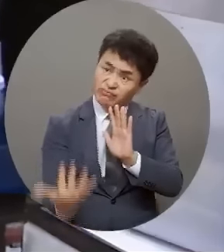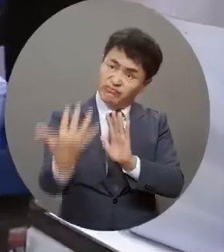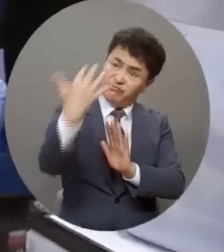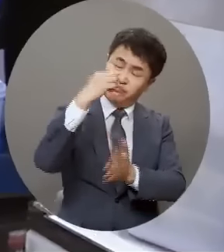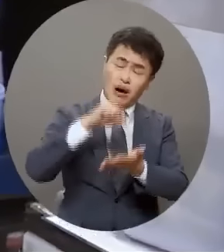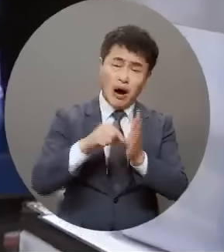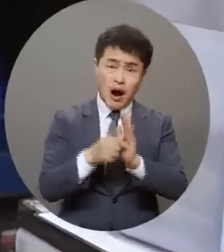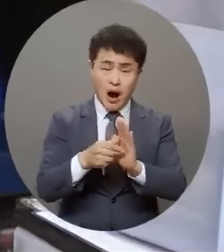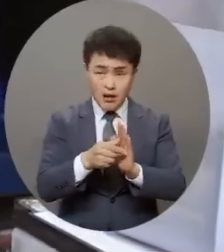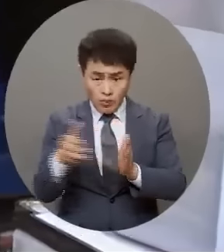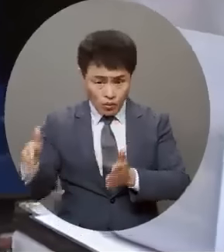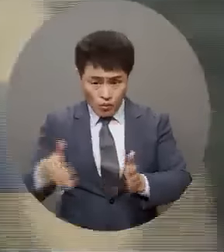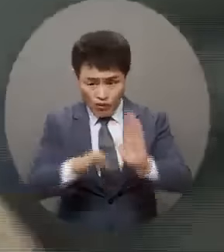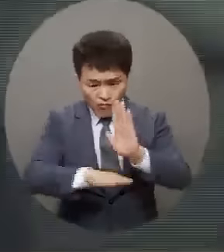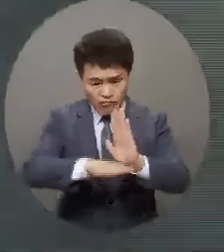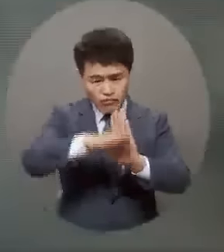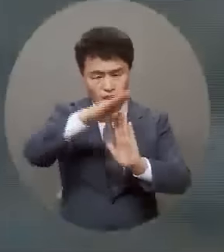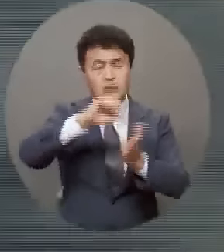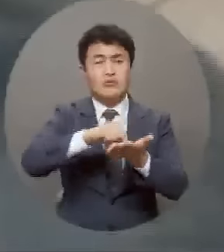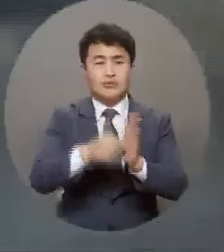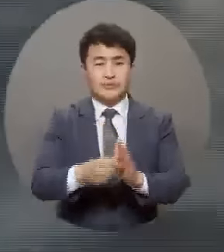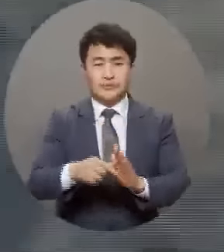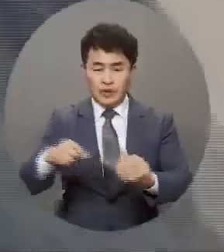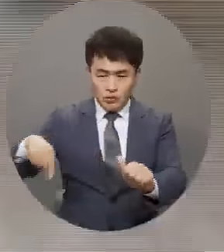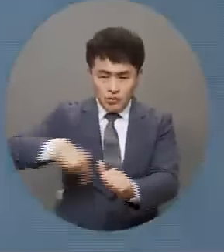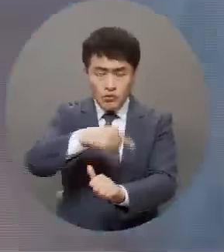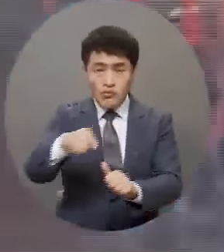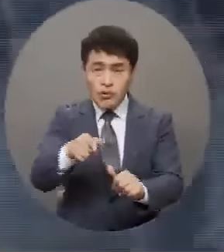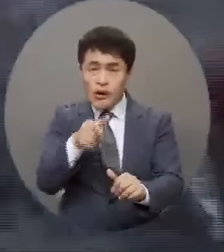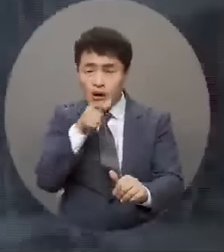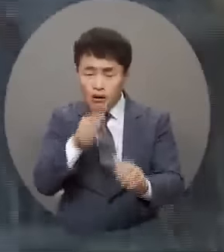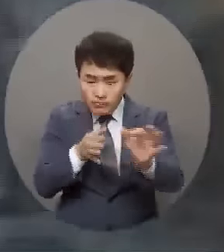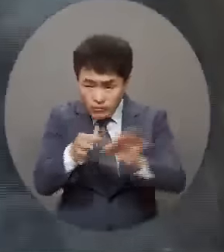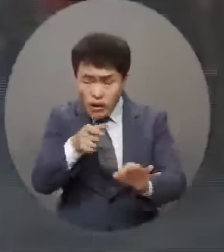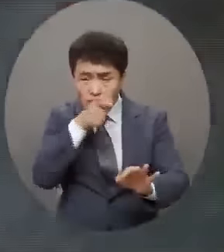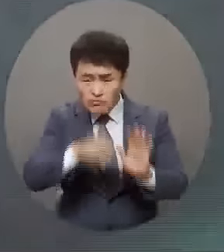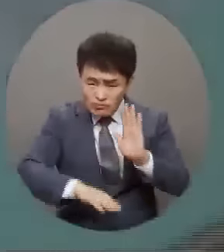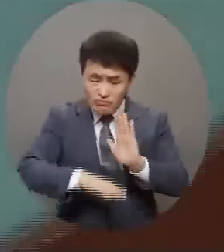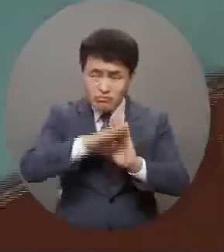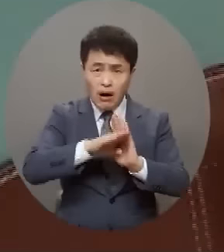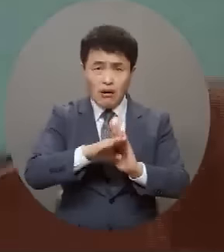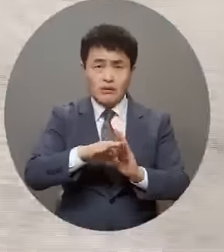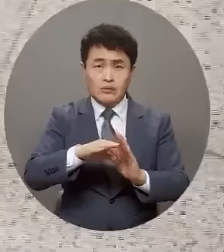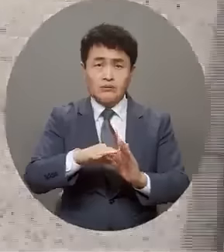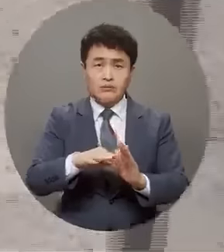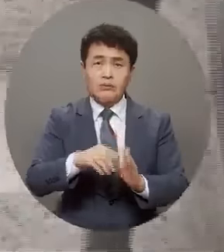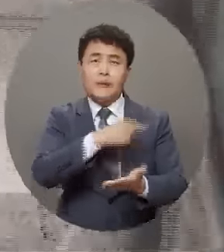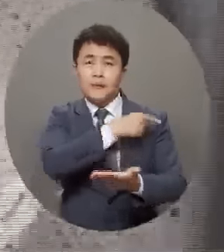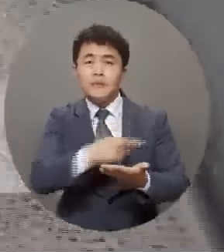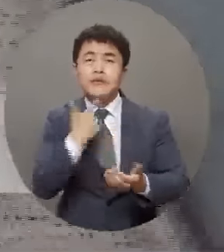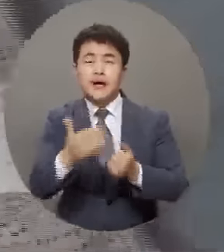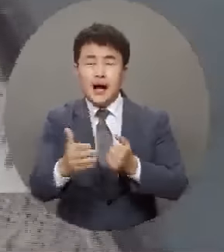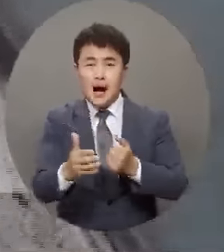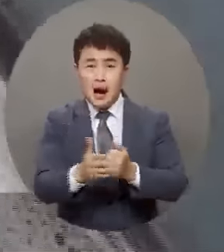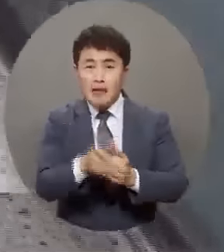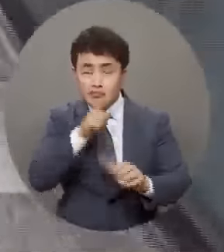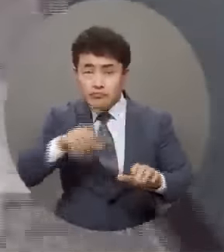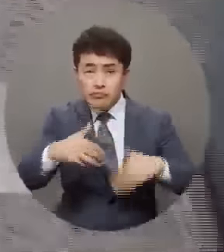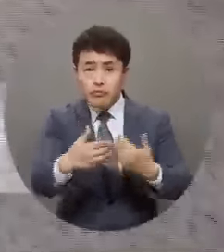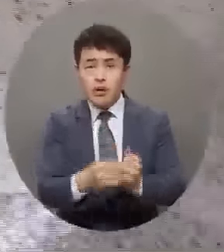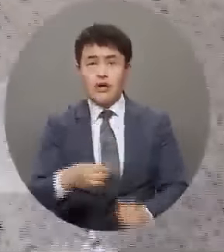도로까지 잠길 정도가 됐었어요. 주변 상가에도 물이 들이닥쳐 침수 피해도 발생했습니다. 상수도관에서는